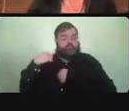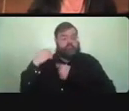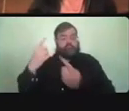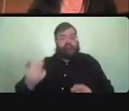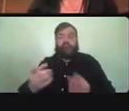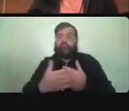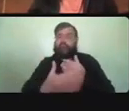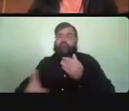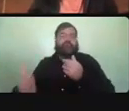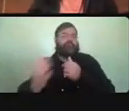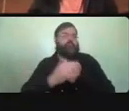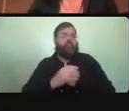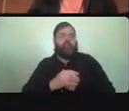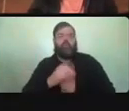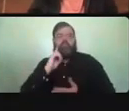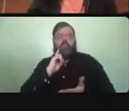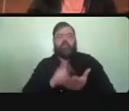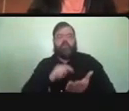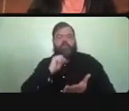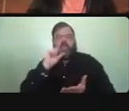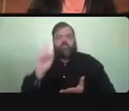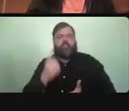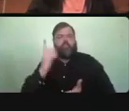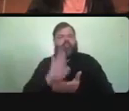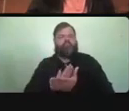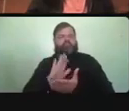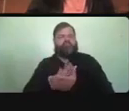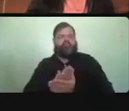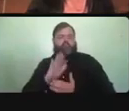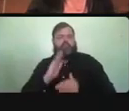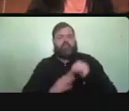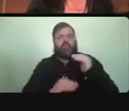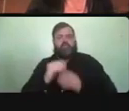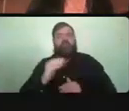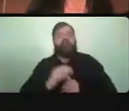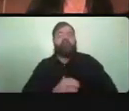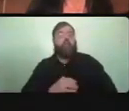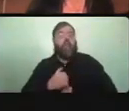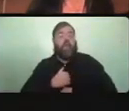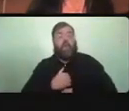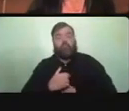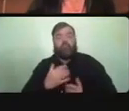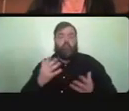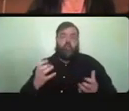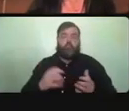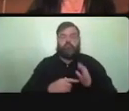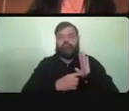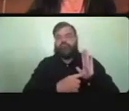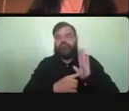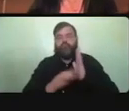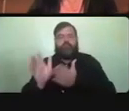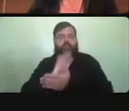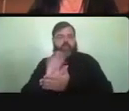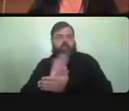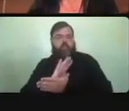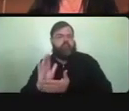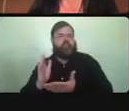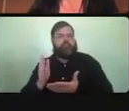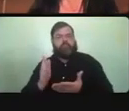shule hii itawasaidia kwa kweli wanafunzi, hasa wale wa rangi katika eneo hili.